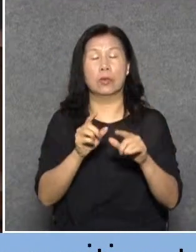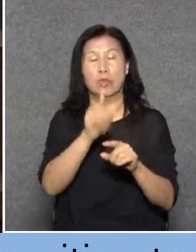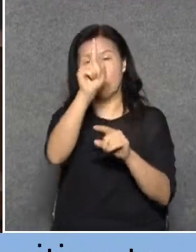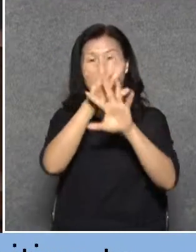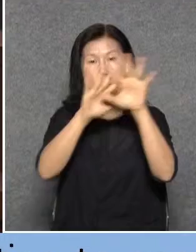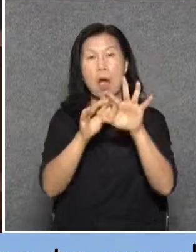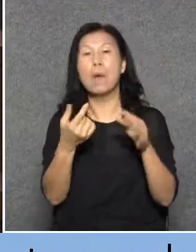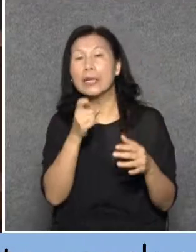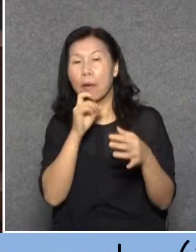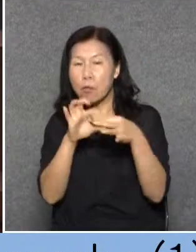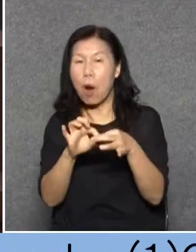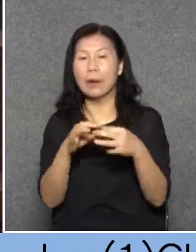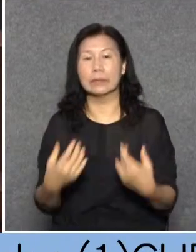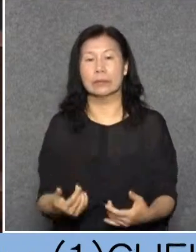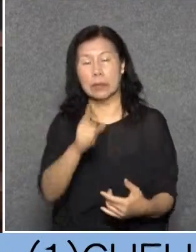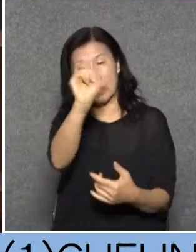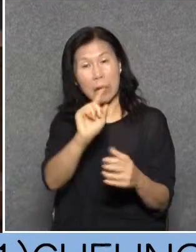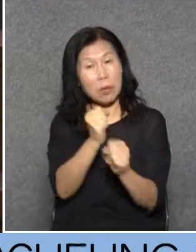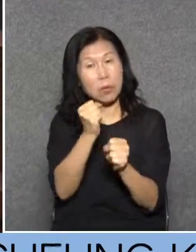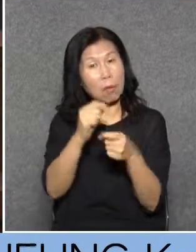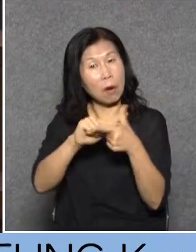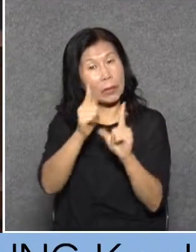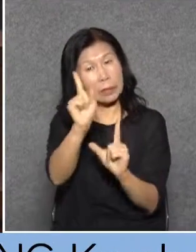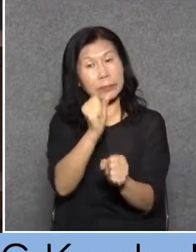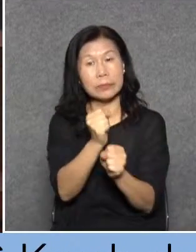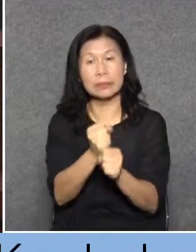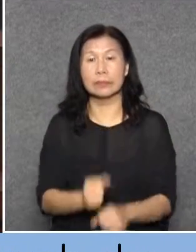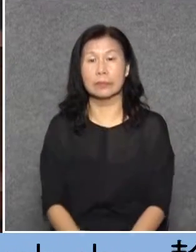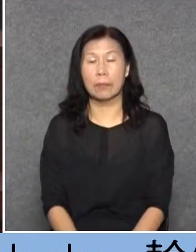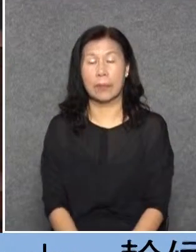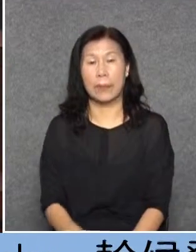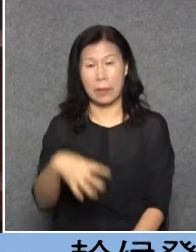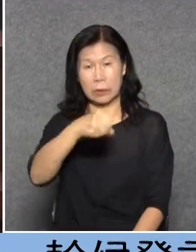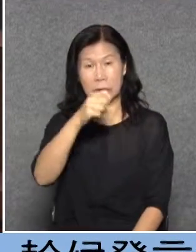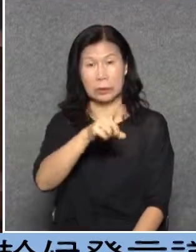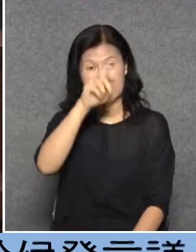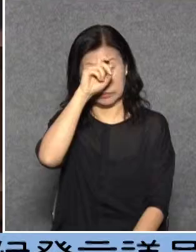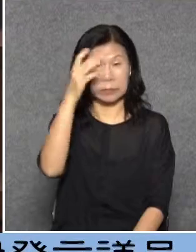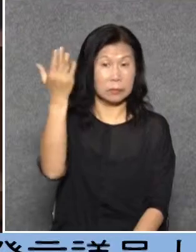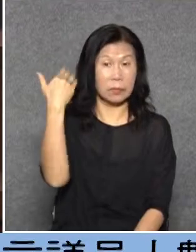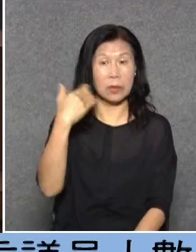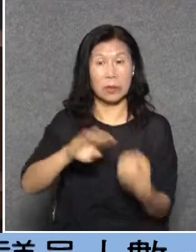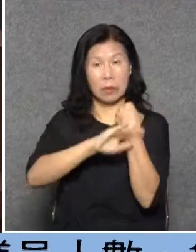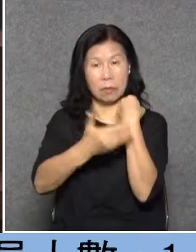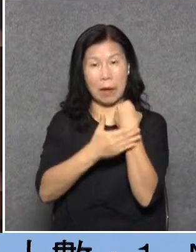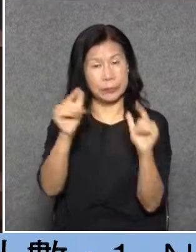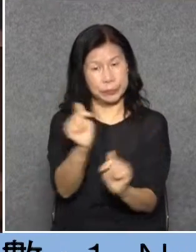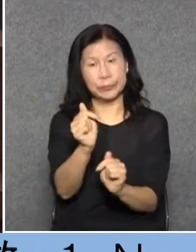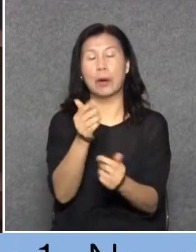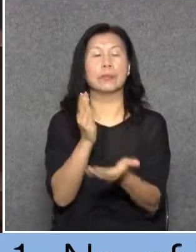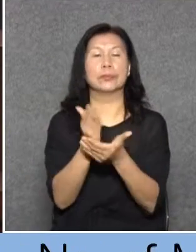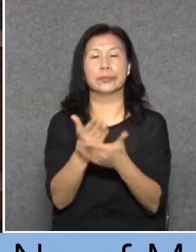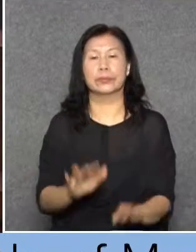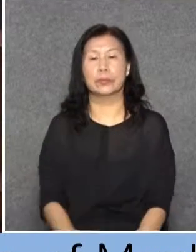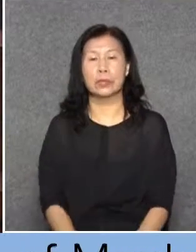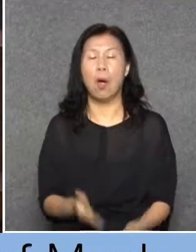例，究竟是應該怎樣處理呢？主席，我們一向都知道就法律就沒有完美的，永遠都是